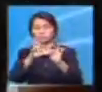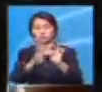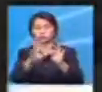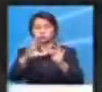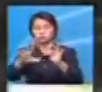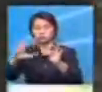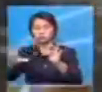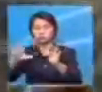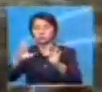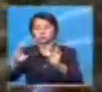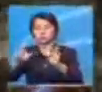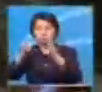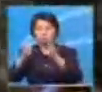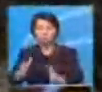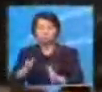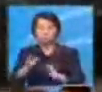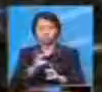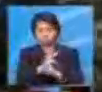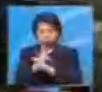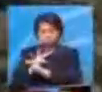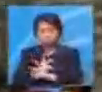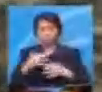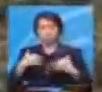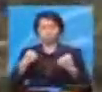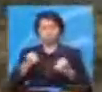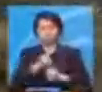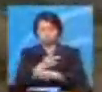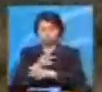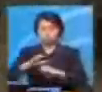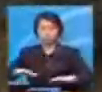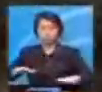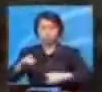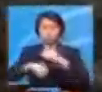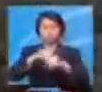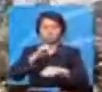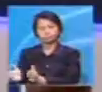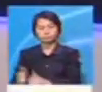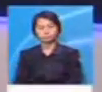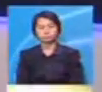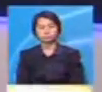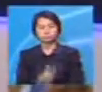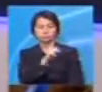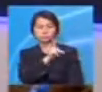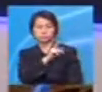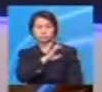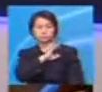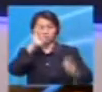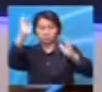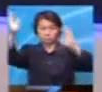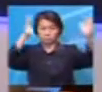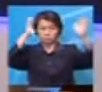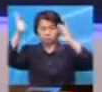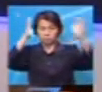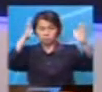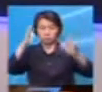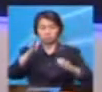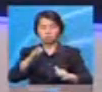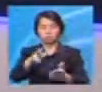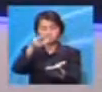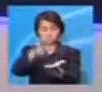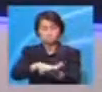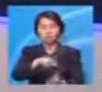orang penutupan juga sebagai langkah penjagaan kesihatan murid semasa cuaca panas ketua polis negara Tan Sri Khalid Abu Bakar turut